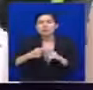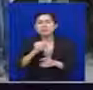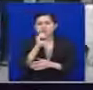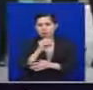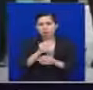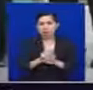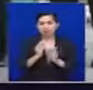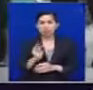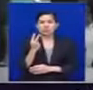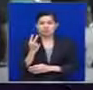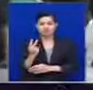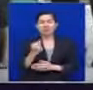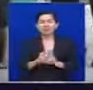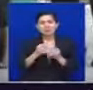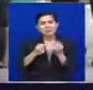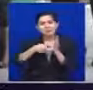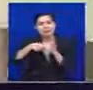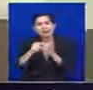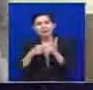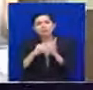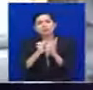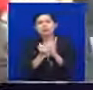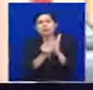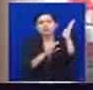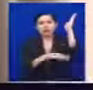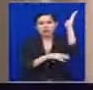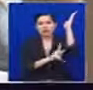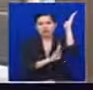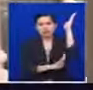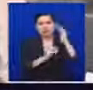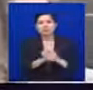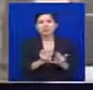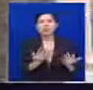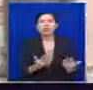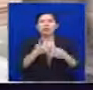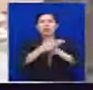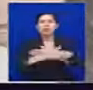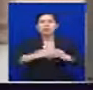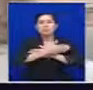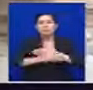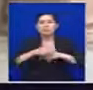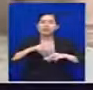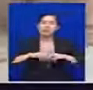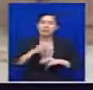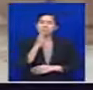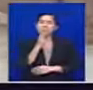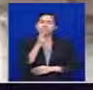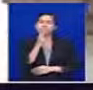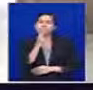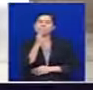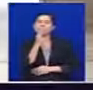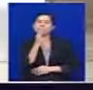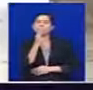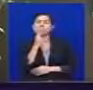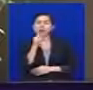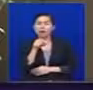คะว่าทั้งสองคนกำลังจะเดินทางไปยังจังหวัดกระบี่ระหว่างรอรถก็นั่งสูบบุหรี่แล้วก็กำลังจะหลับบุหรี่ค่ะในระ